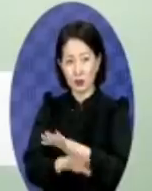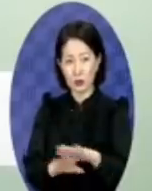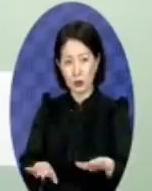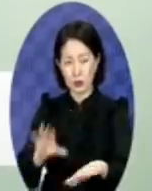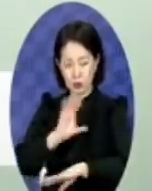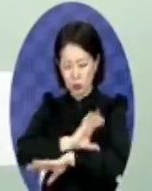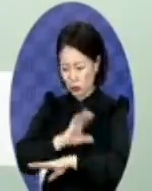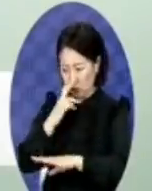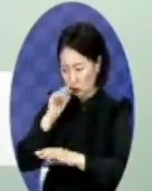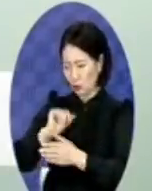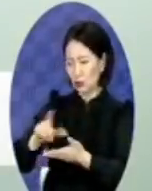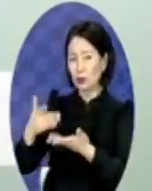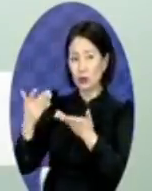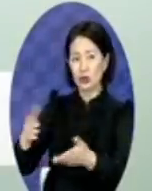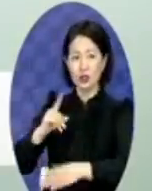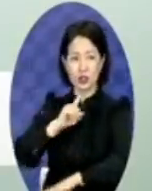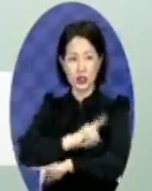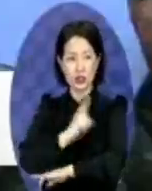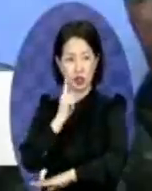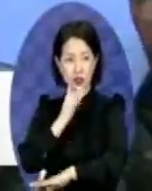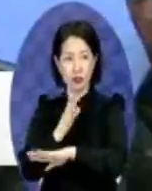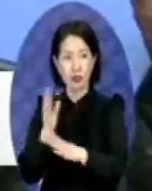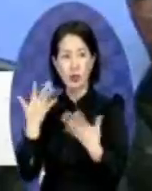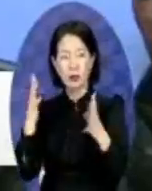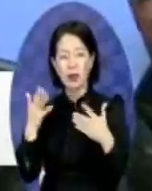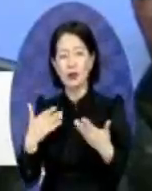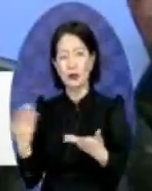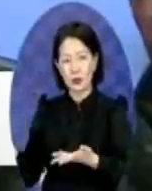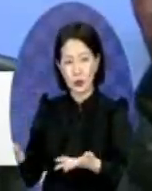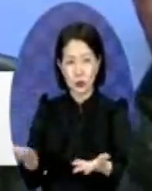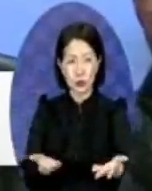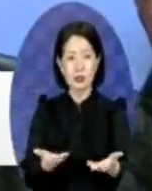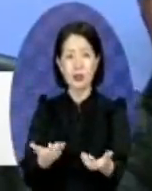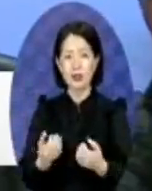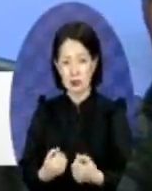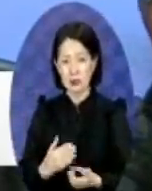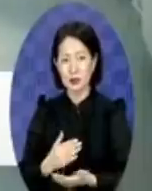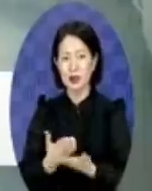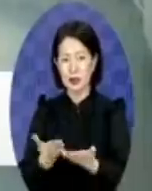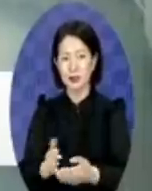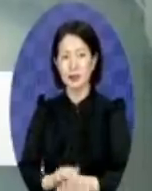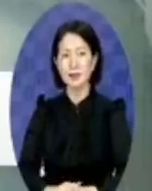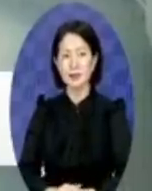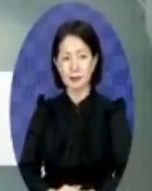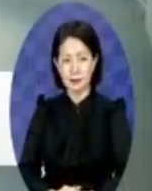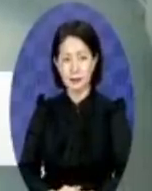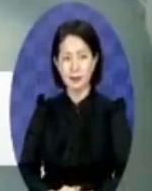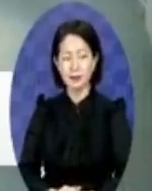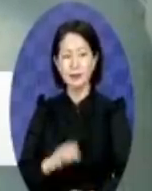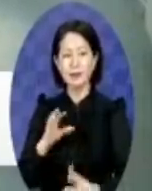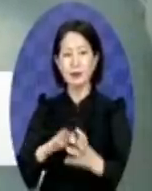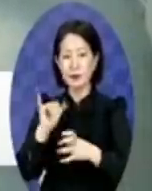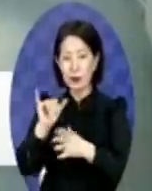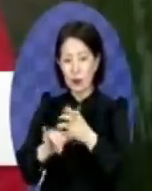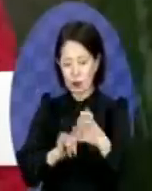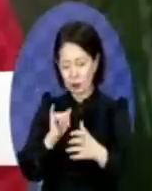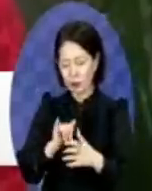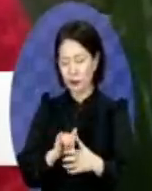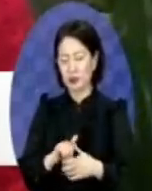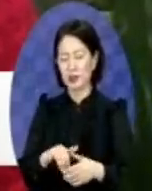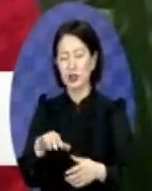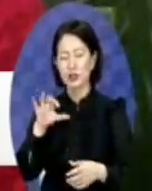олон нь өндрөөр үнэлж, хичээлийн эхний өдрөө баяр хүргэн угтаж авч байлаа. Жайткоуийн нэрэмжит олон улсын олимпиад